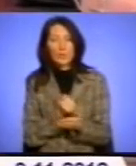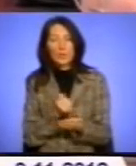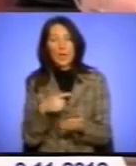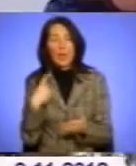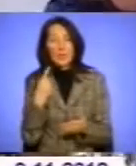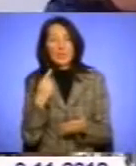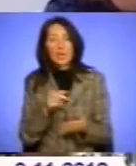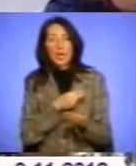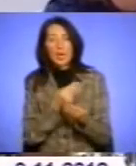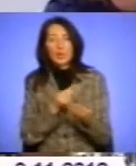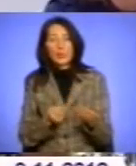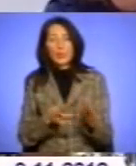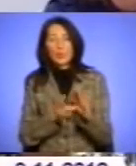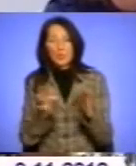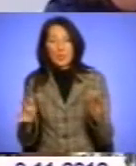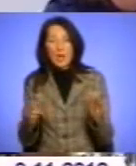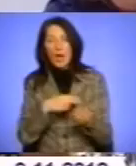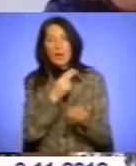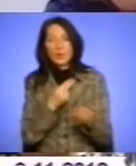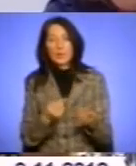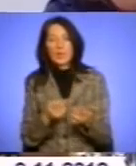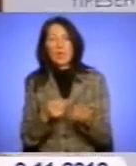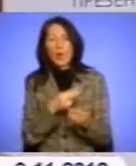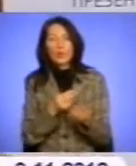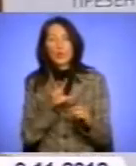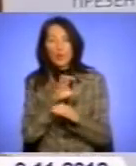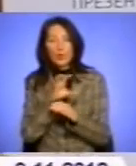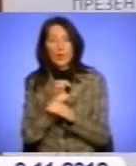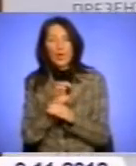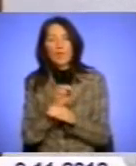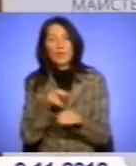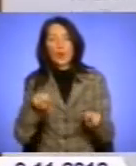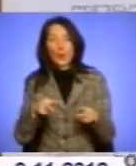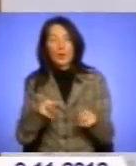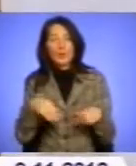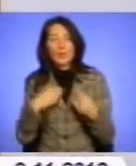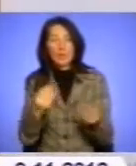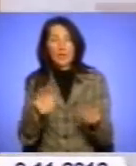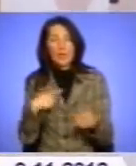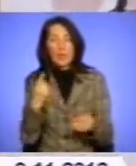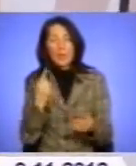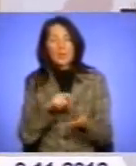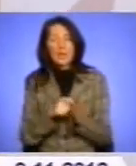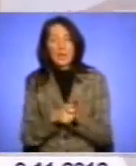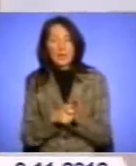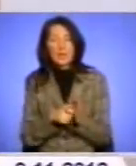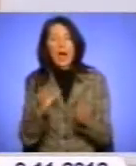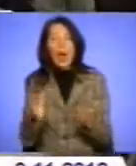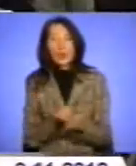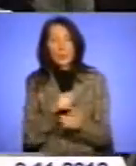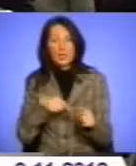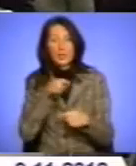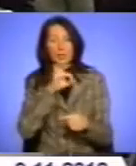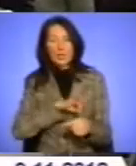з розпису скла, образотворчого мистецтва, художньої фотографії, хореографії даватимуть майстер-класи, а успішні